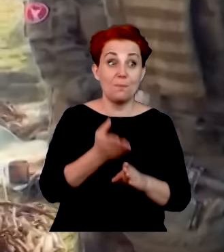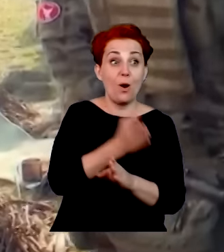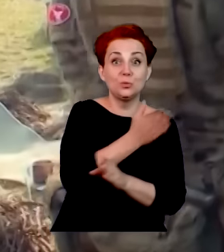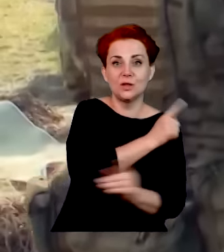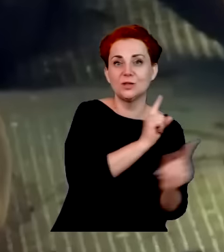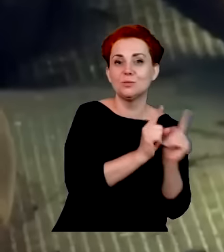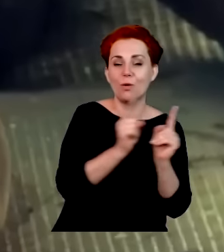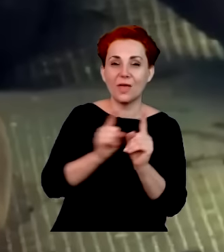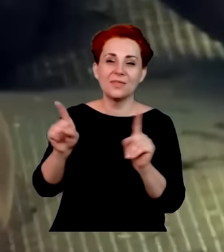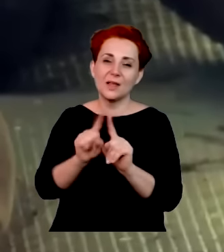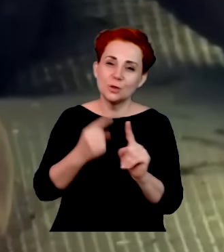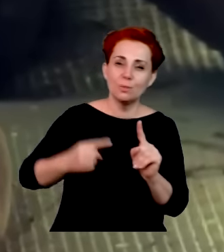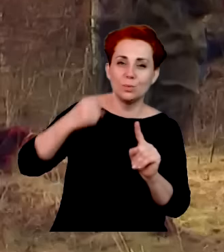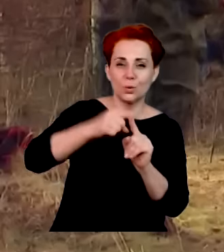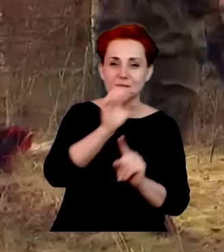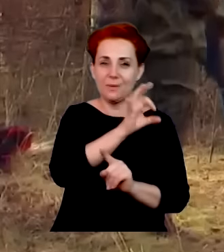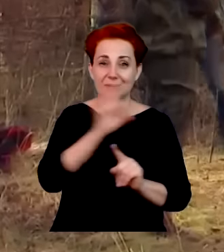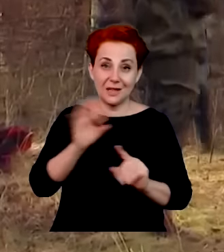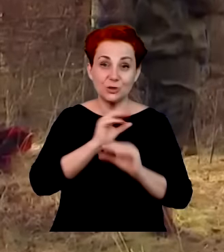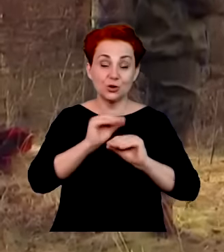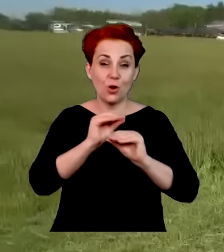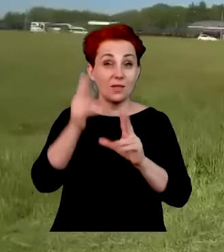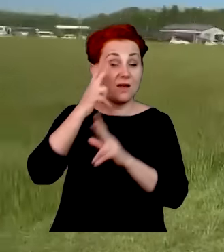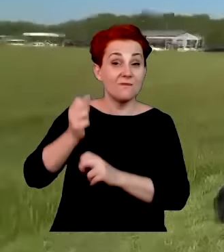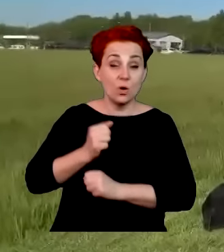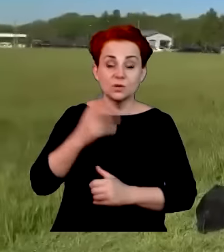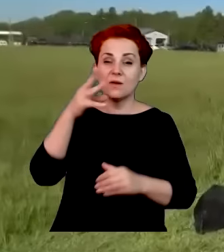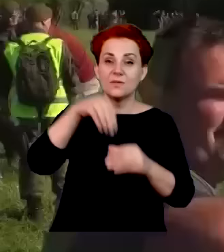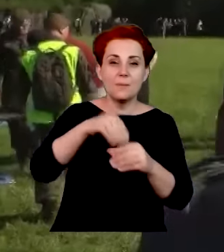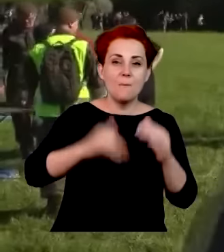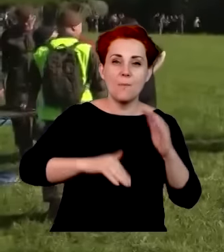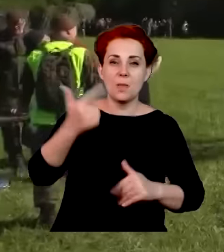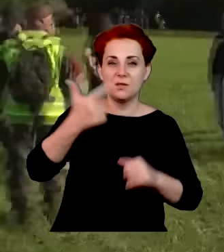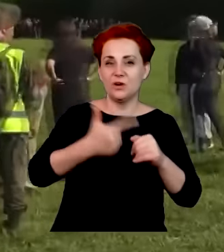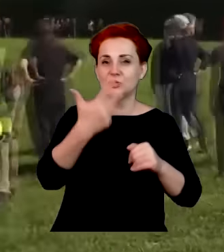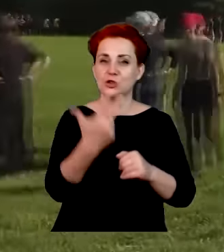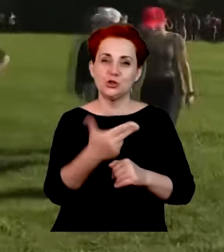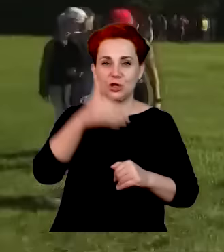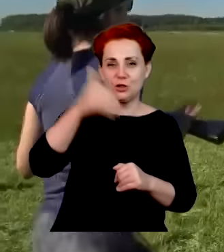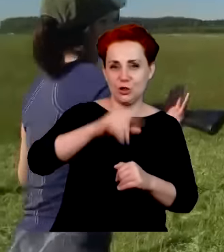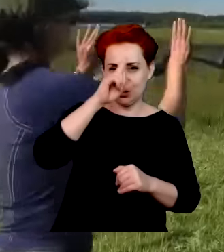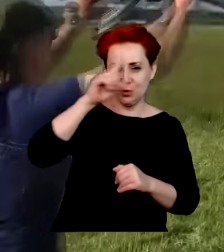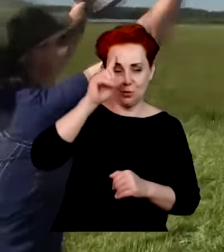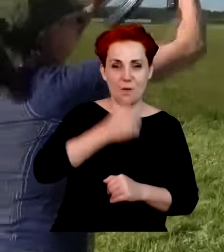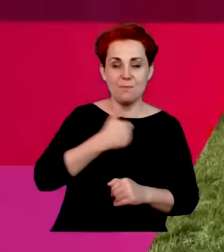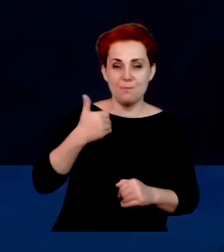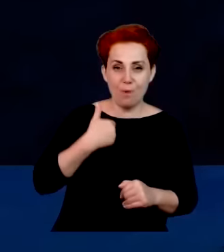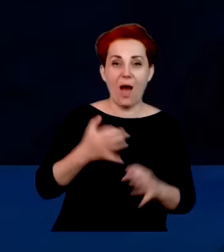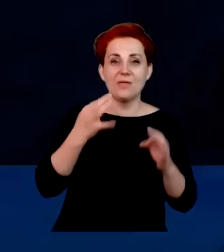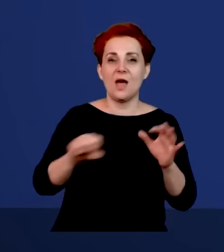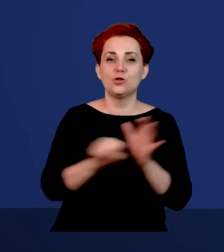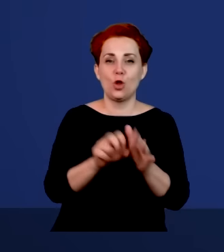edycji specjalnej w szkoleniach wojskowych wzięło udział ponad 23 tysiące Polaków. Obecna edycja potrwa do